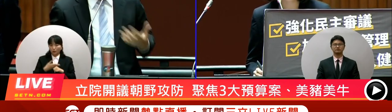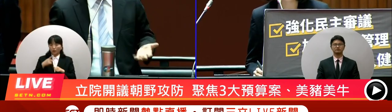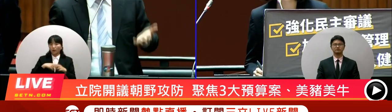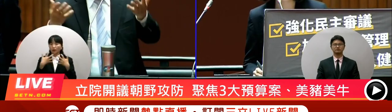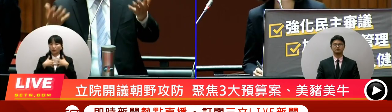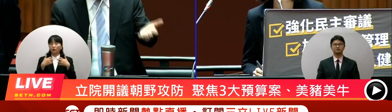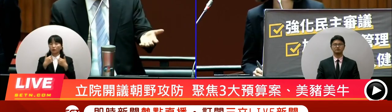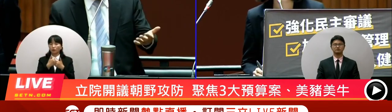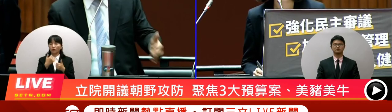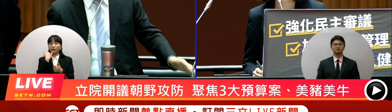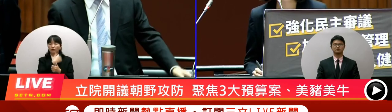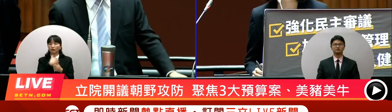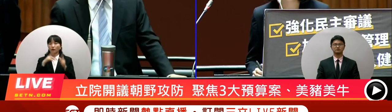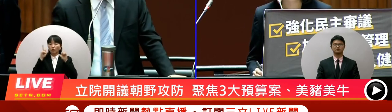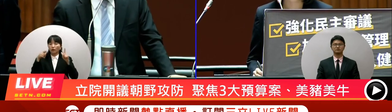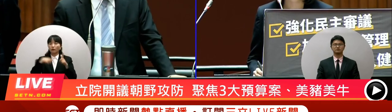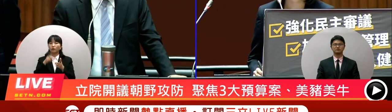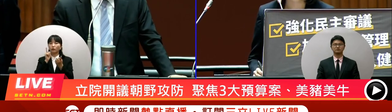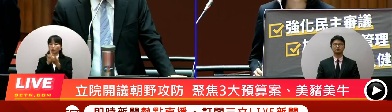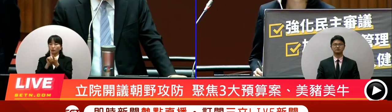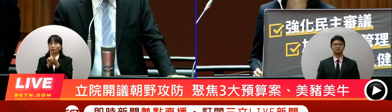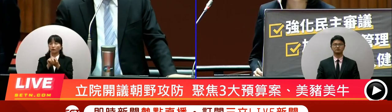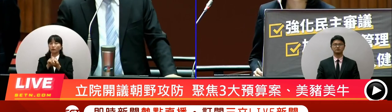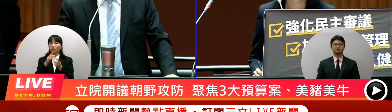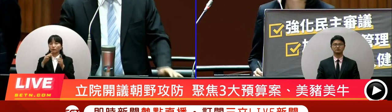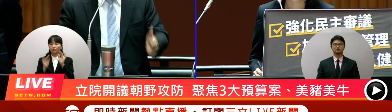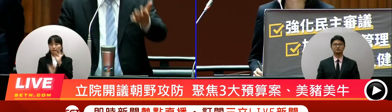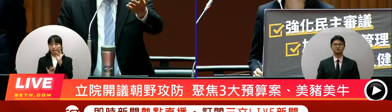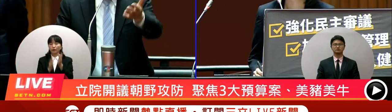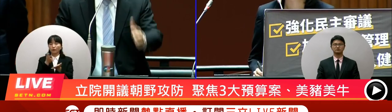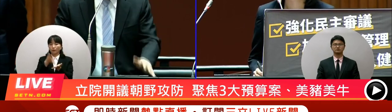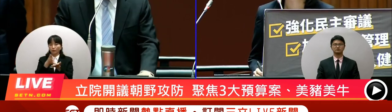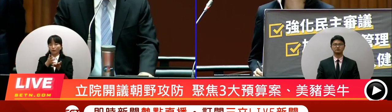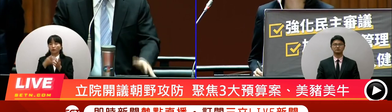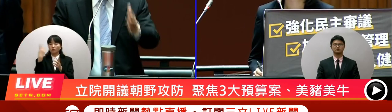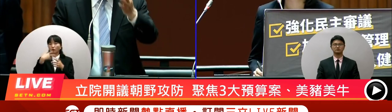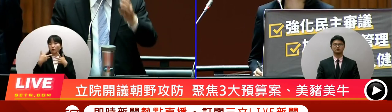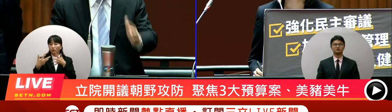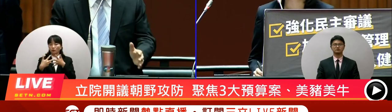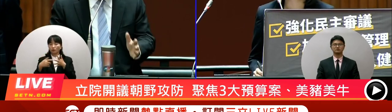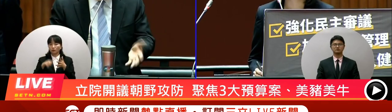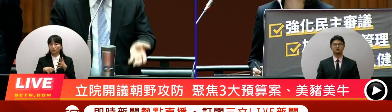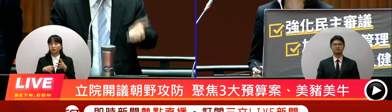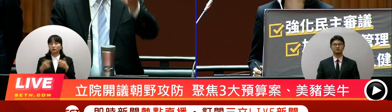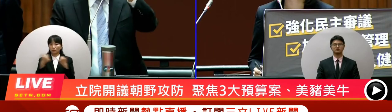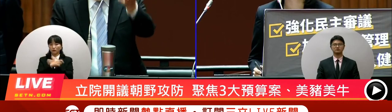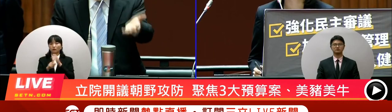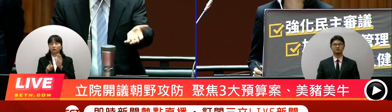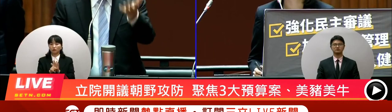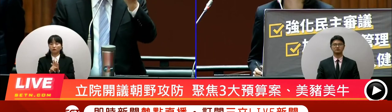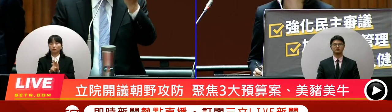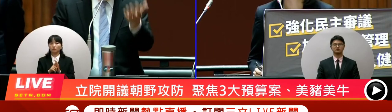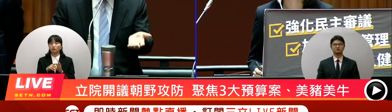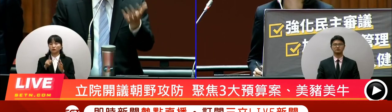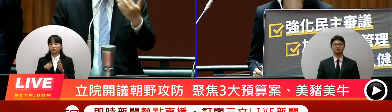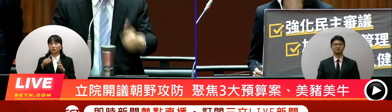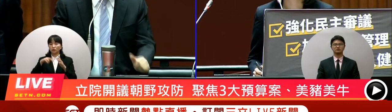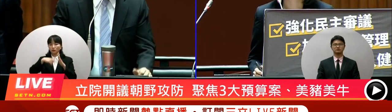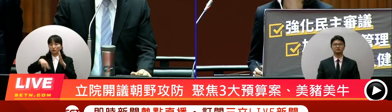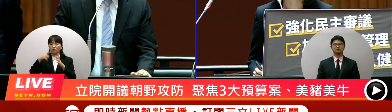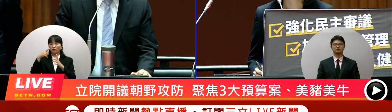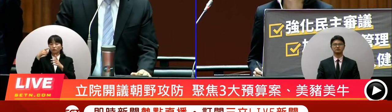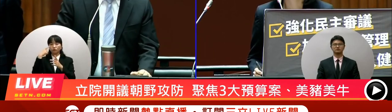会来这里跟贵院做完整的报告，并被质询，其实也就是对于贵院的